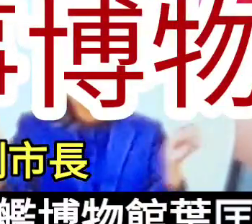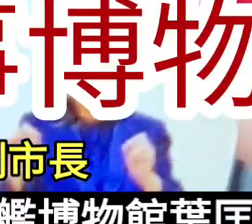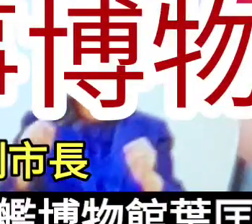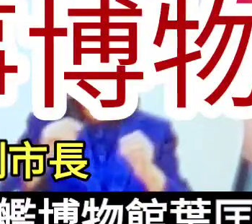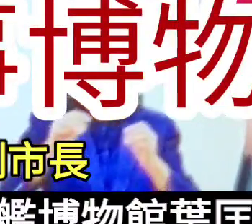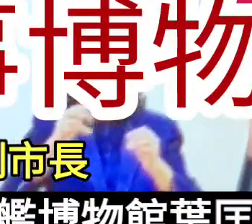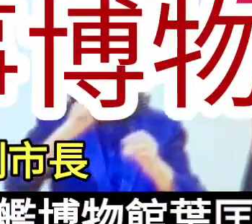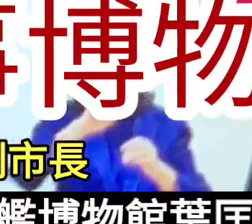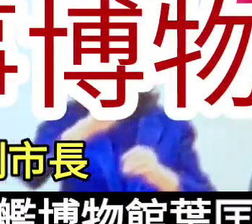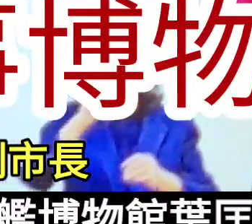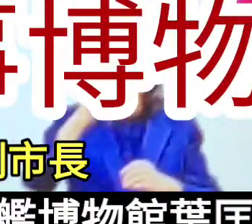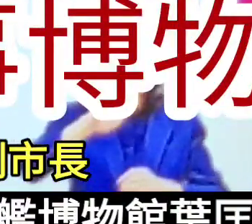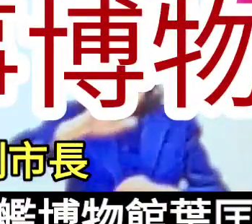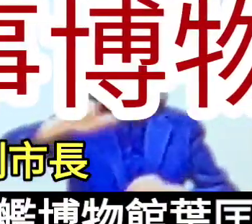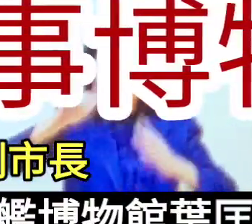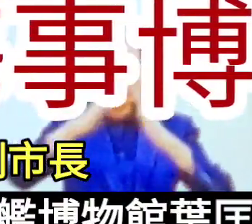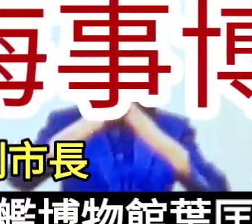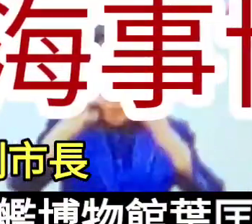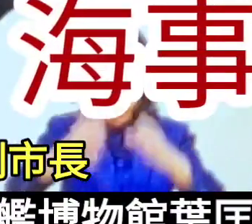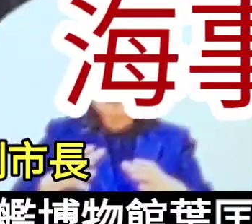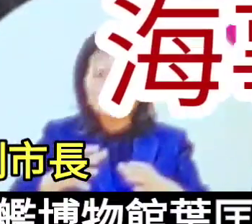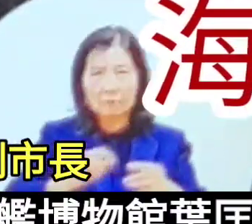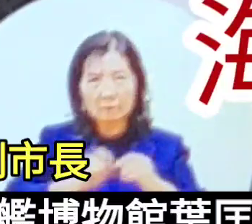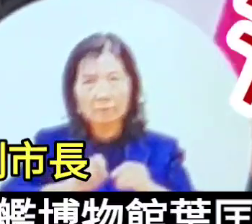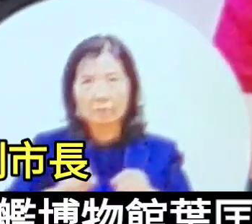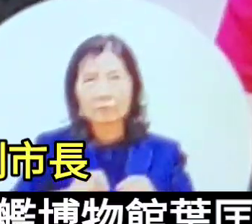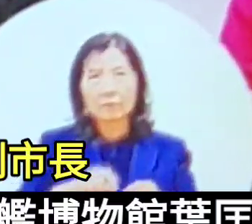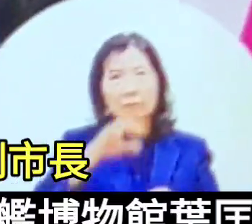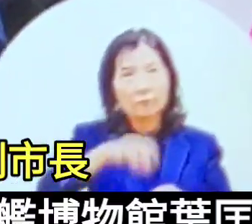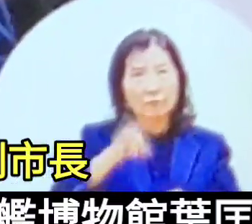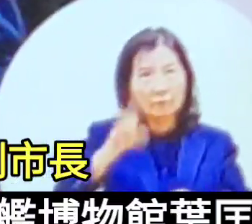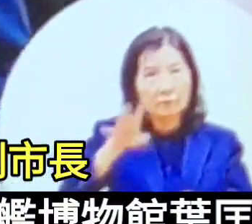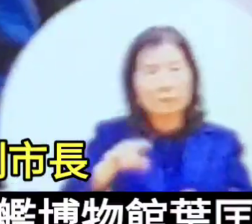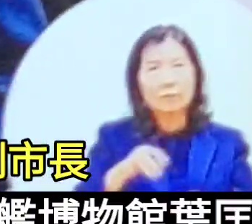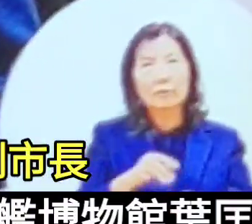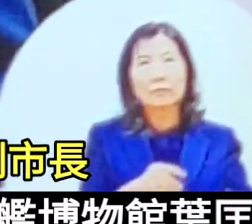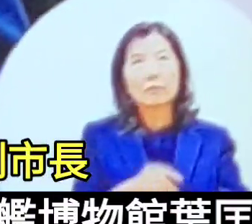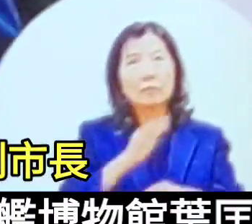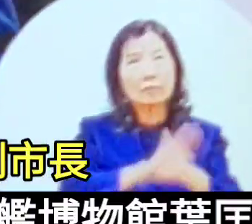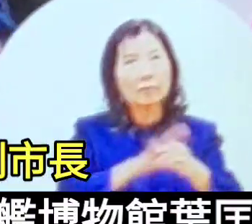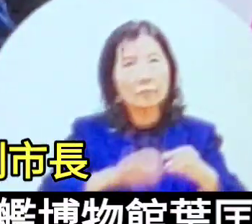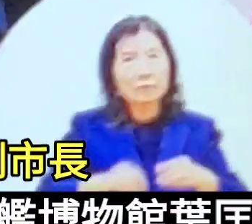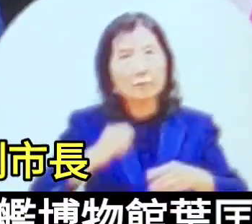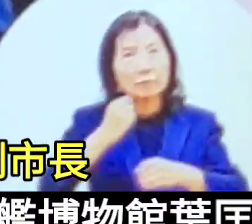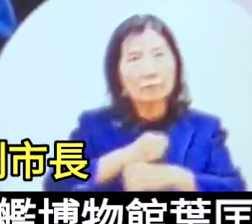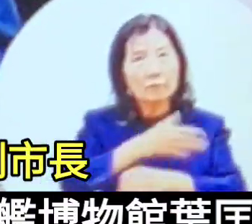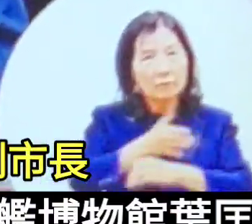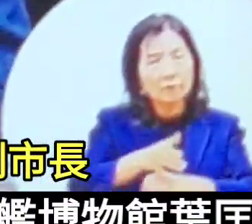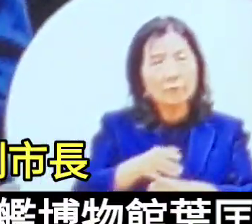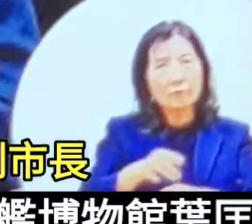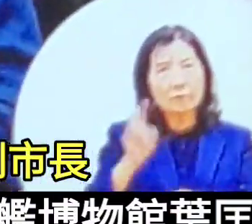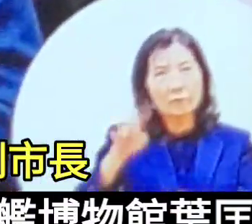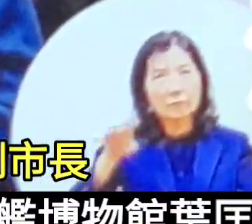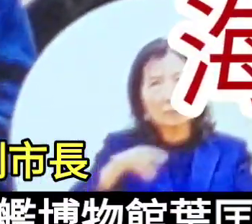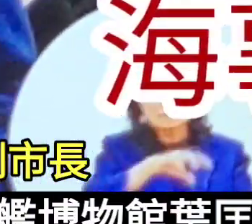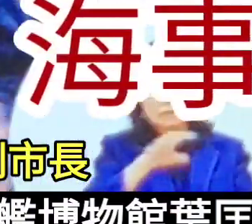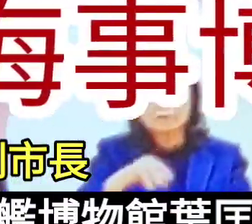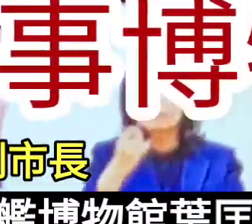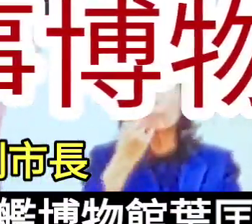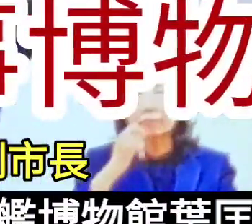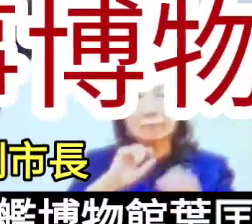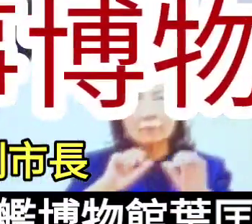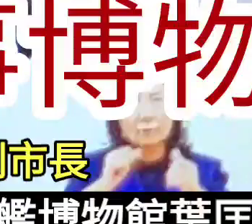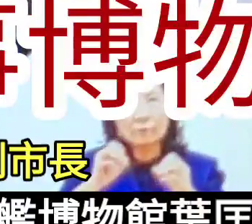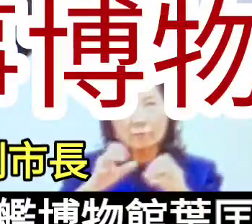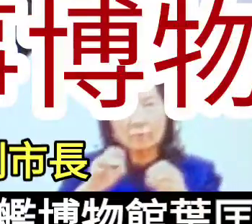馆设置的方向去规划。好，那至于地点呢、啊，在哪里啊？是不是在左营眷村啊，或是什么地方？我觉得都可以来商量。